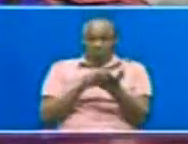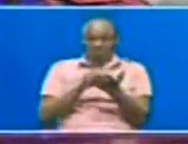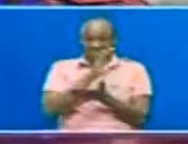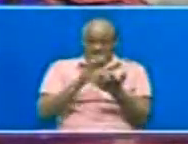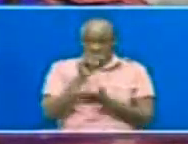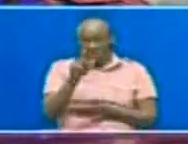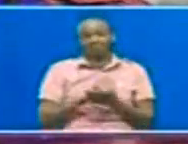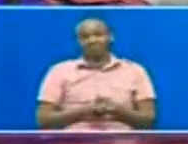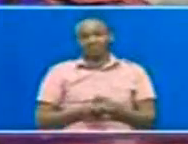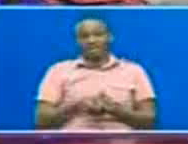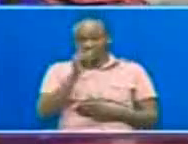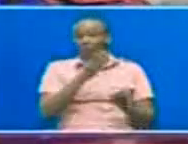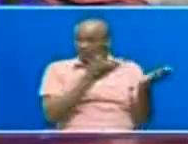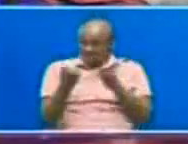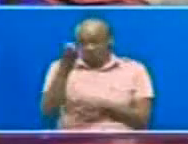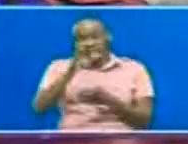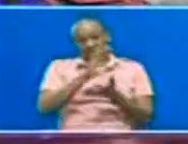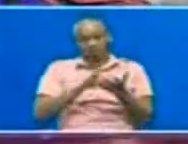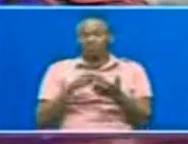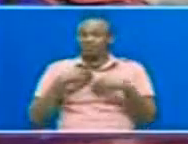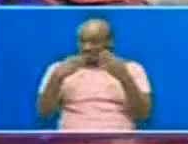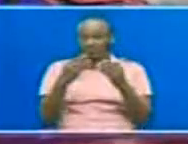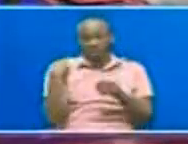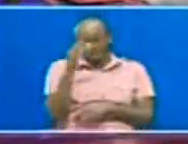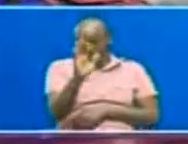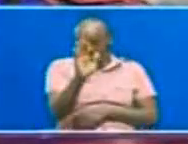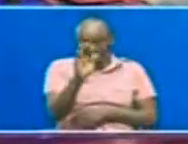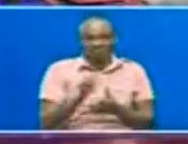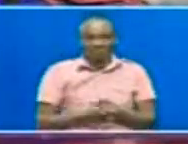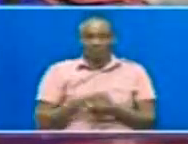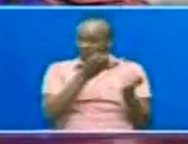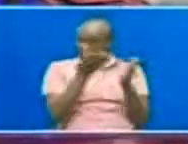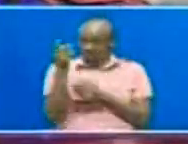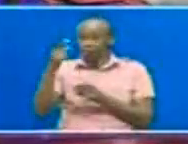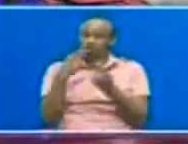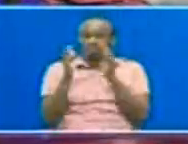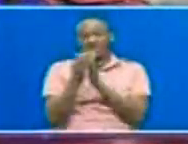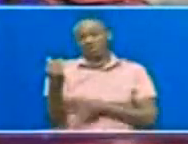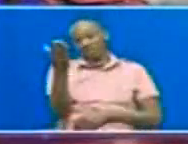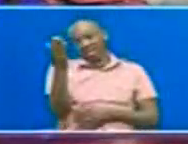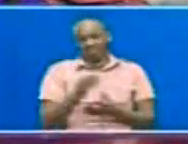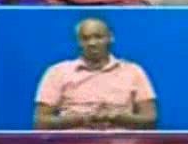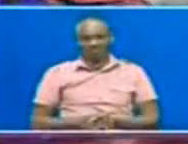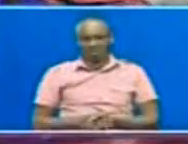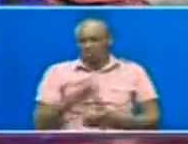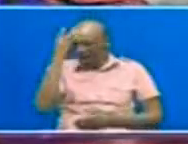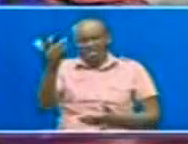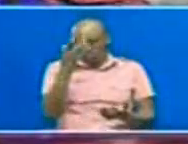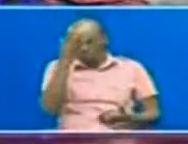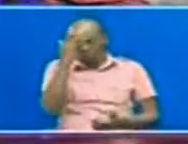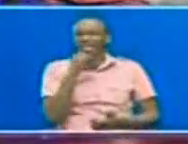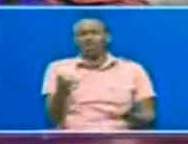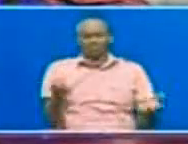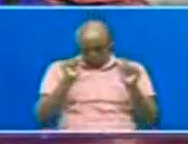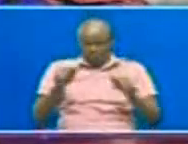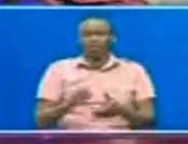Ash, nikwambie, ata kuinvite Central. Nitampatia namba yako. Ata kuinvite, wende uongelesha vijana? Why not? I will go and